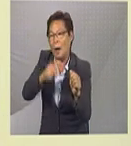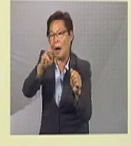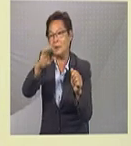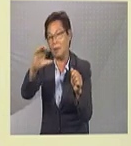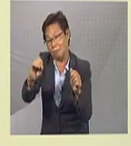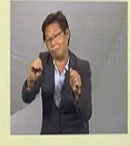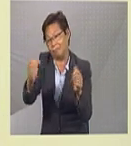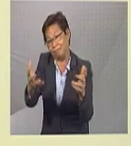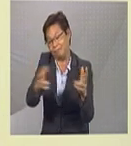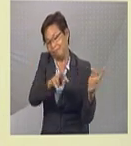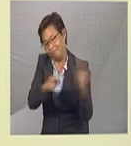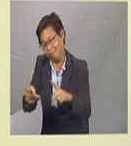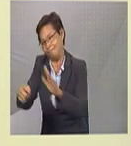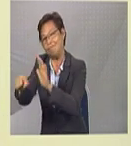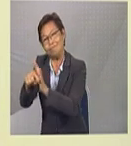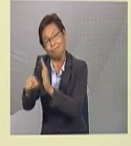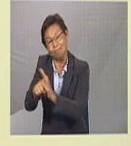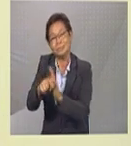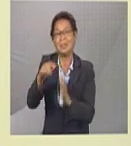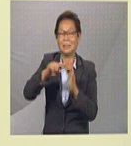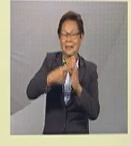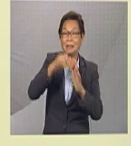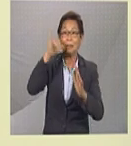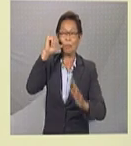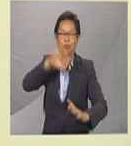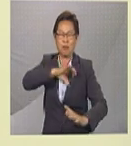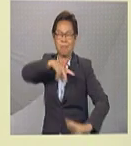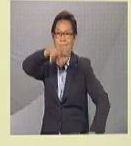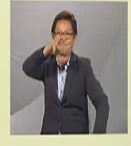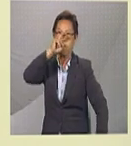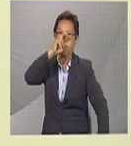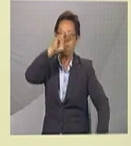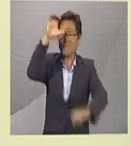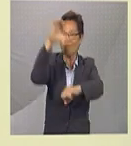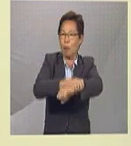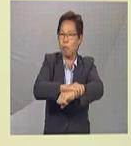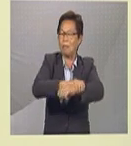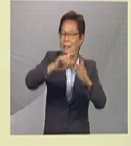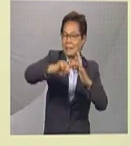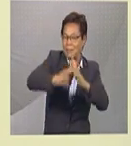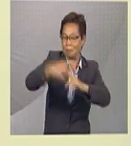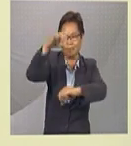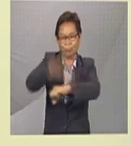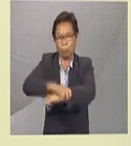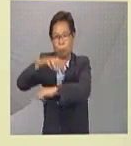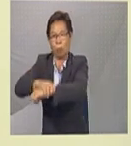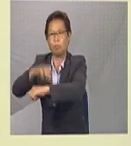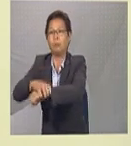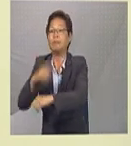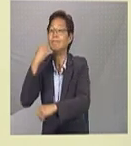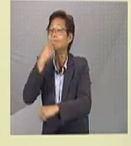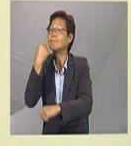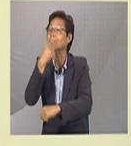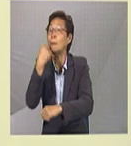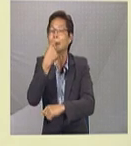semalam, tindakan polis tegas dengan menahan, memulakan penahanan kepada mereka yang